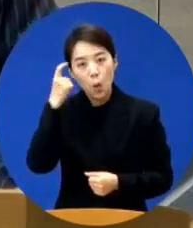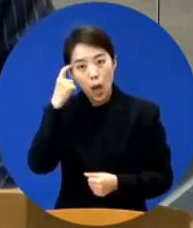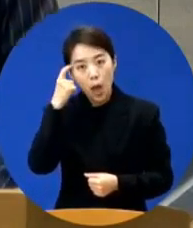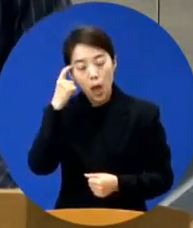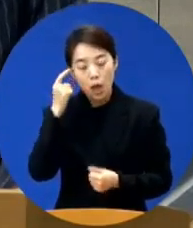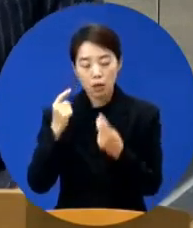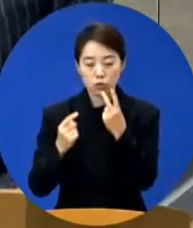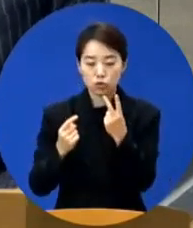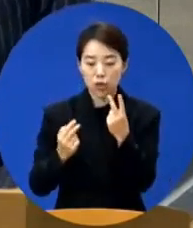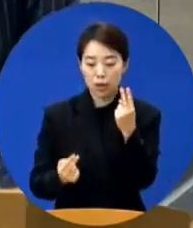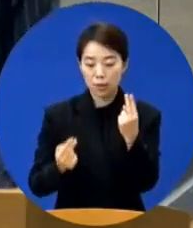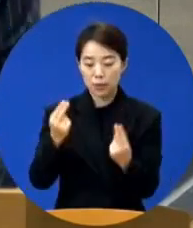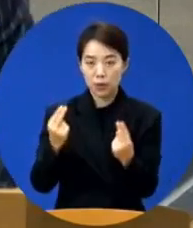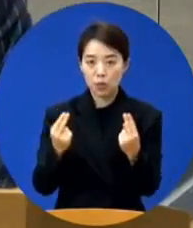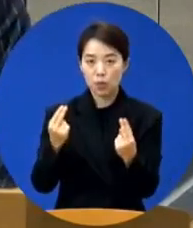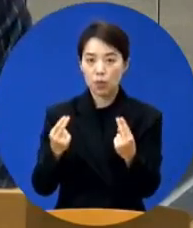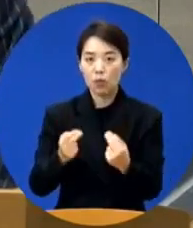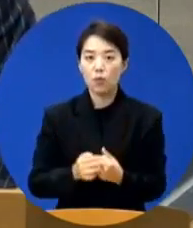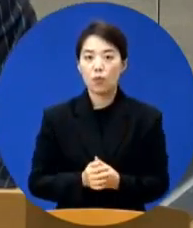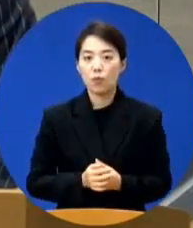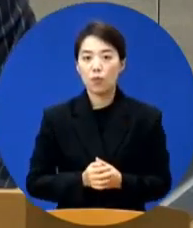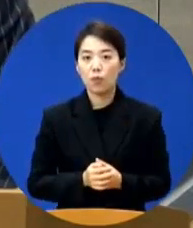개를 비교를 해 봤습니다. 이렇게.